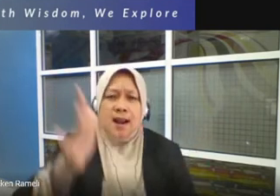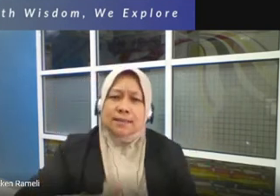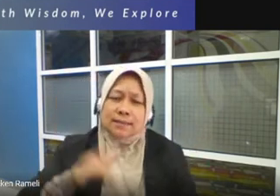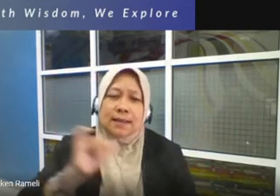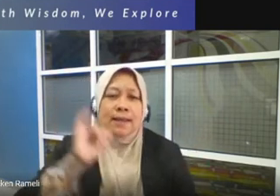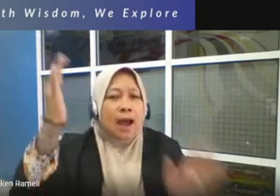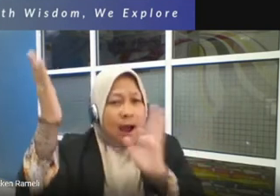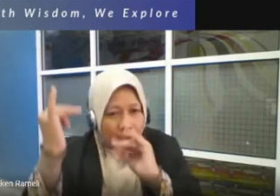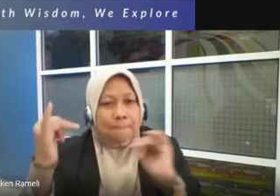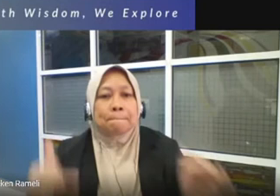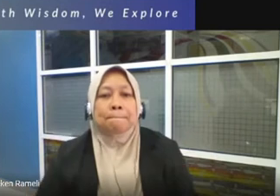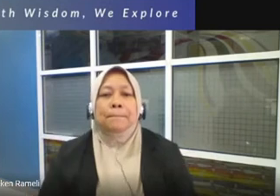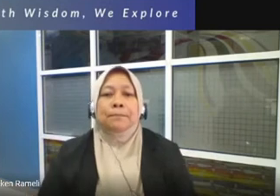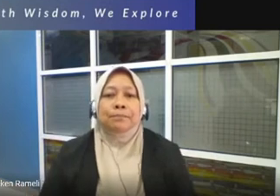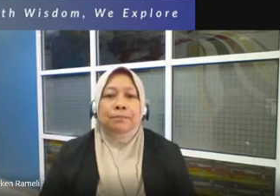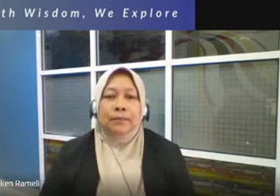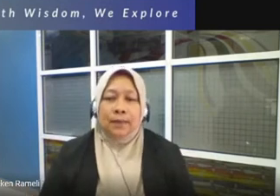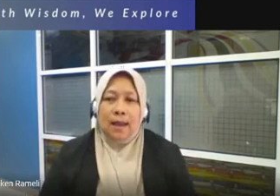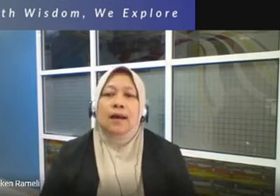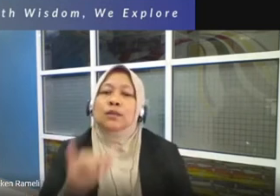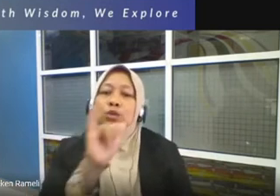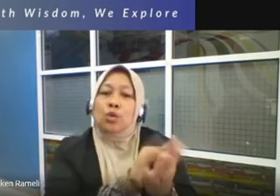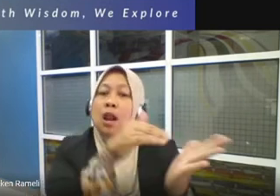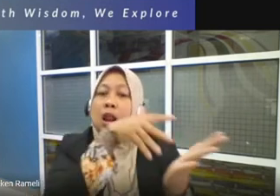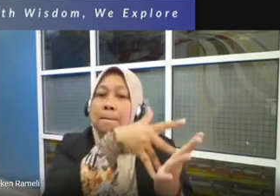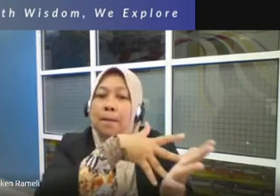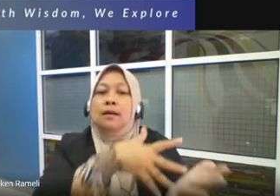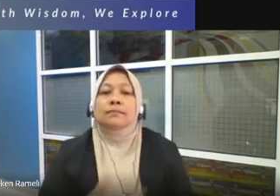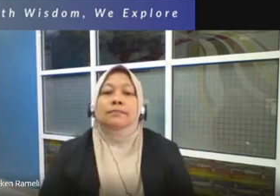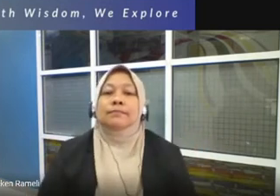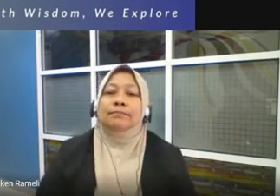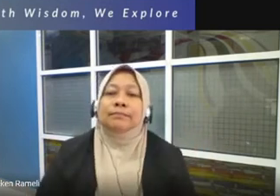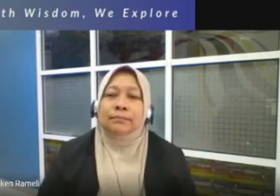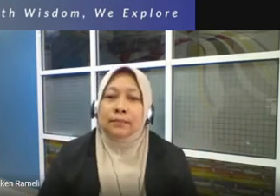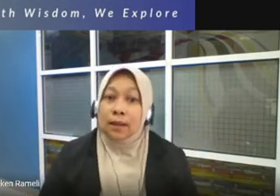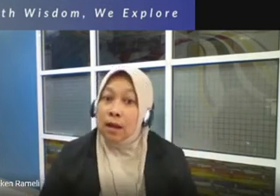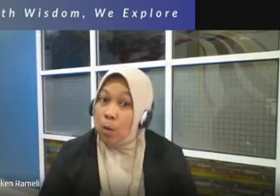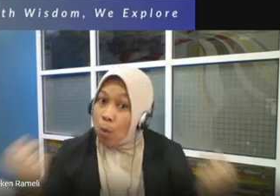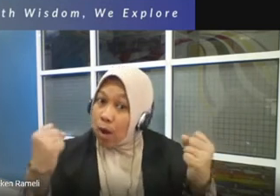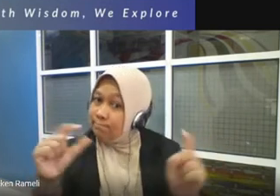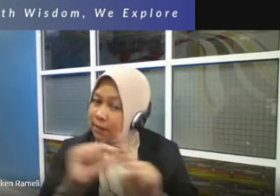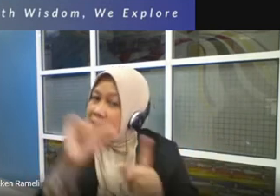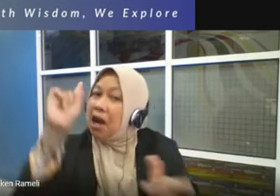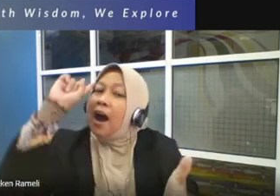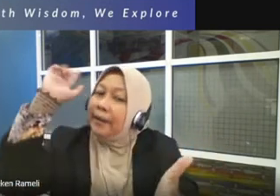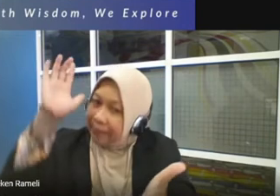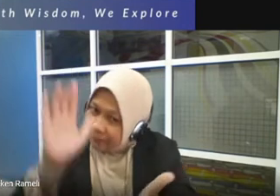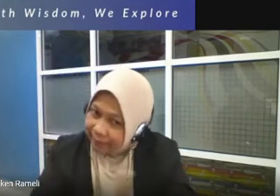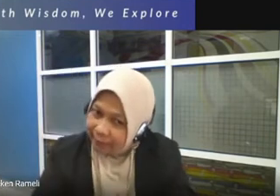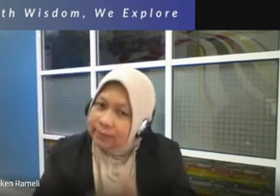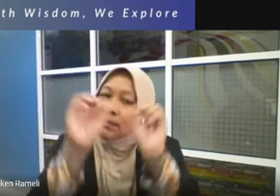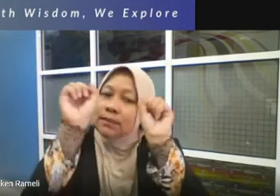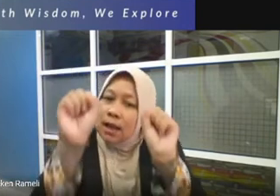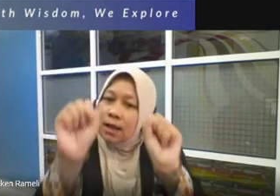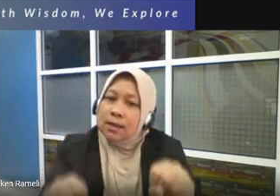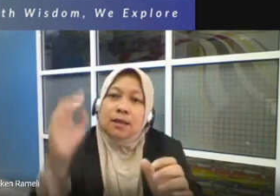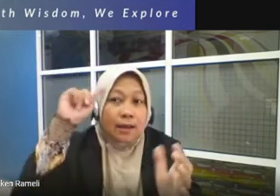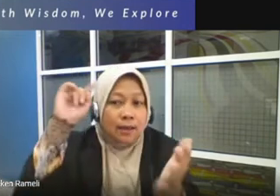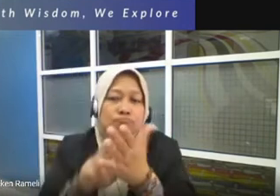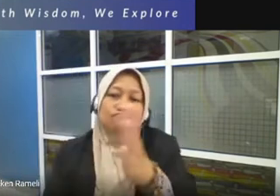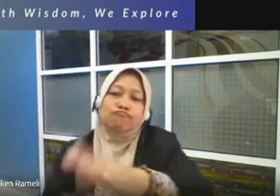harap. Okay, itu semua saya perkataan-perkataan yang lemah. Manakala perkataan yang kuat, saya yakin saya boleh lompat